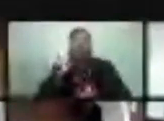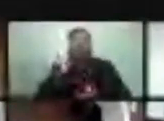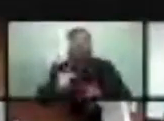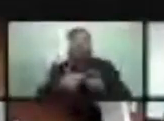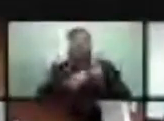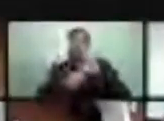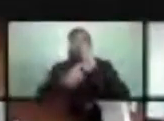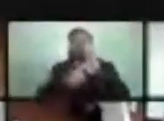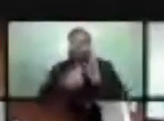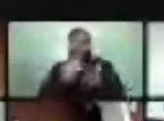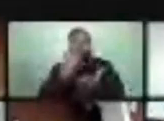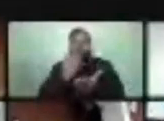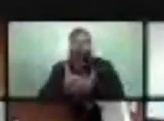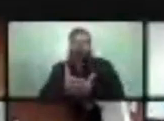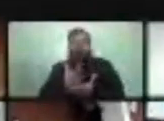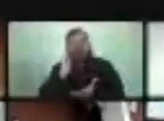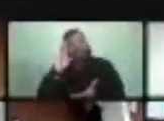COVID-19.